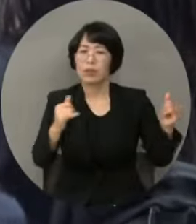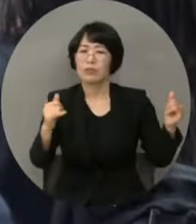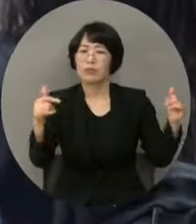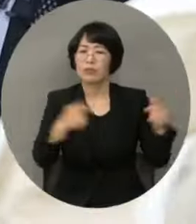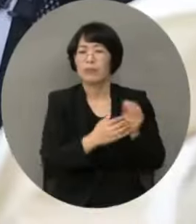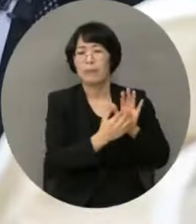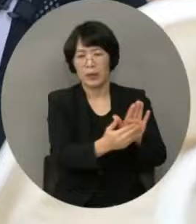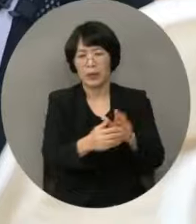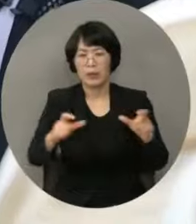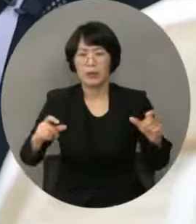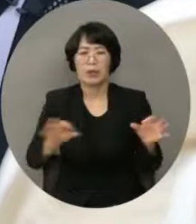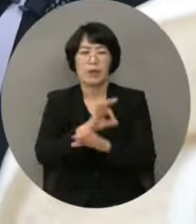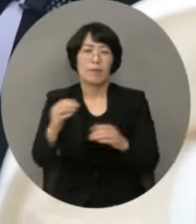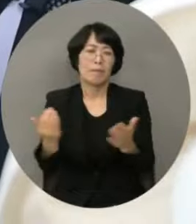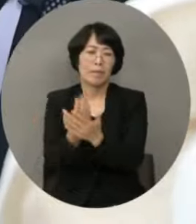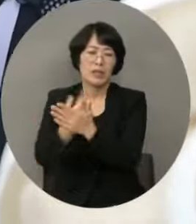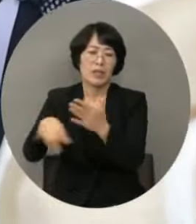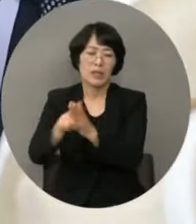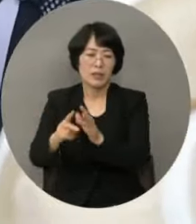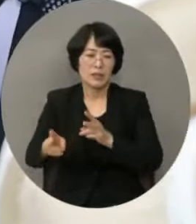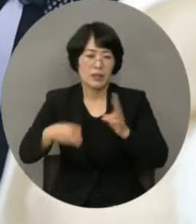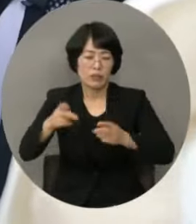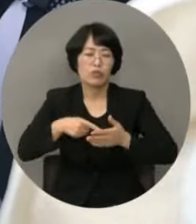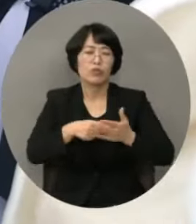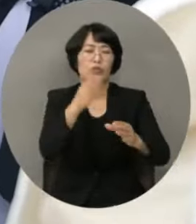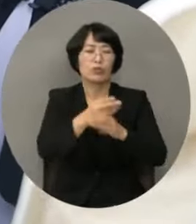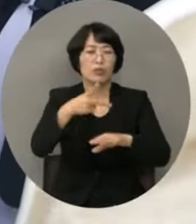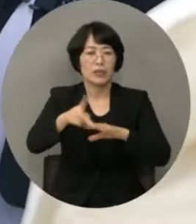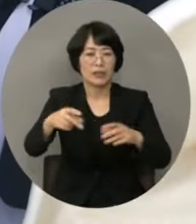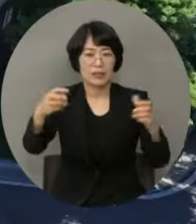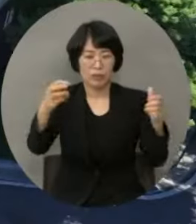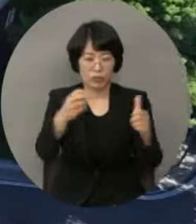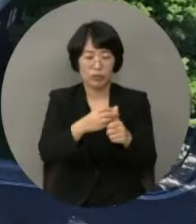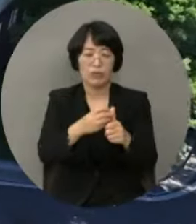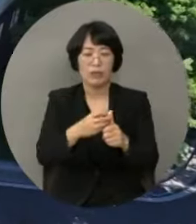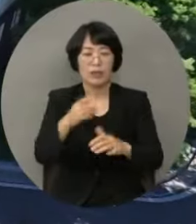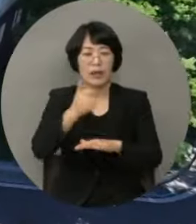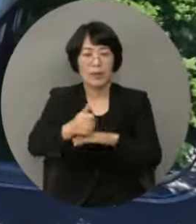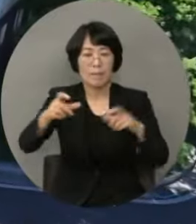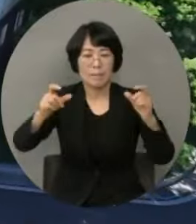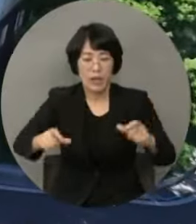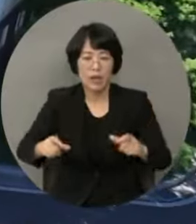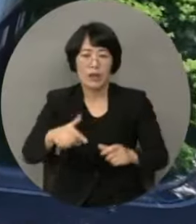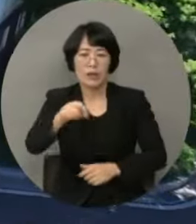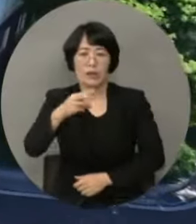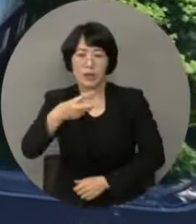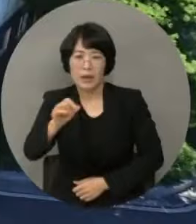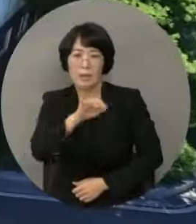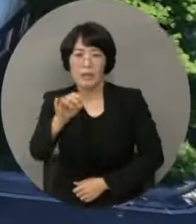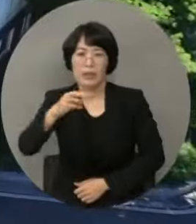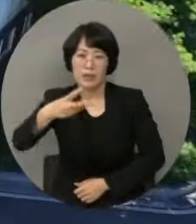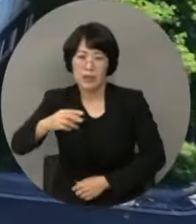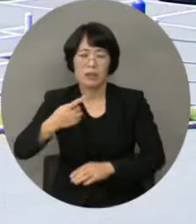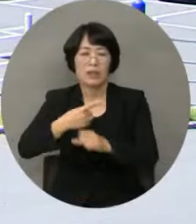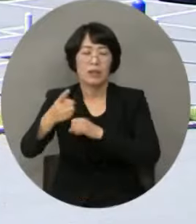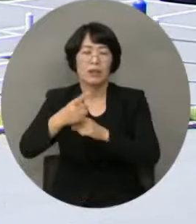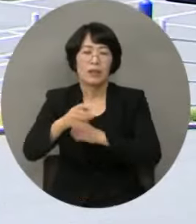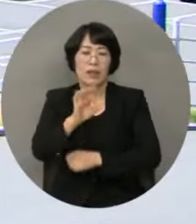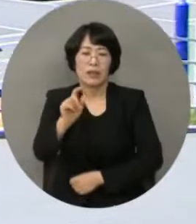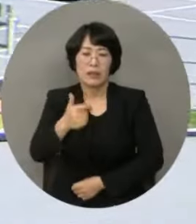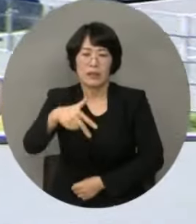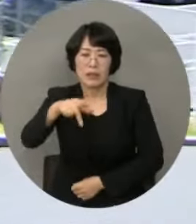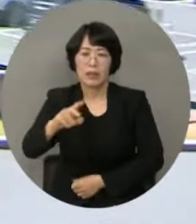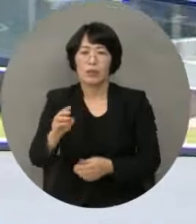대응하고 지역을 활성화하기 위한 사업을 추진 중인 신군 에도에 그래피티를 비롯해 내년 안좌도